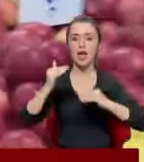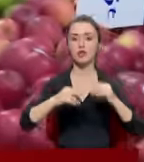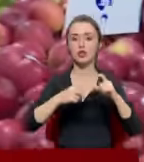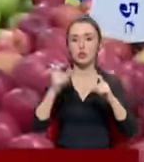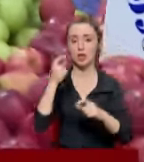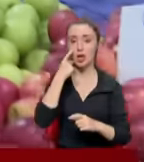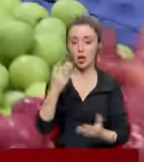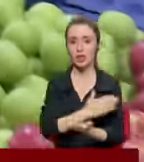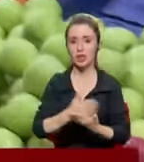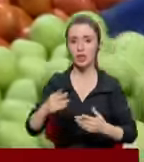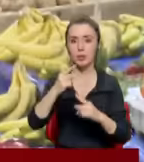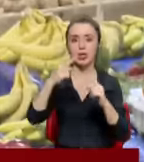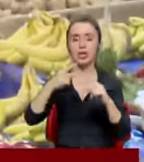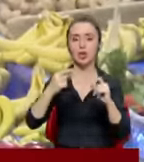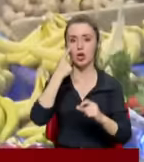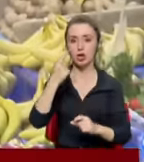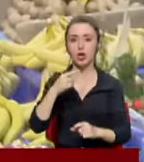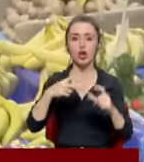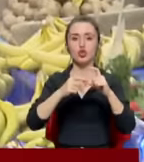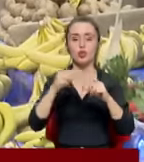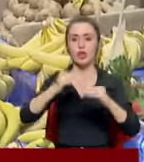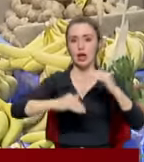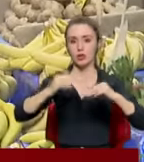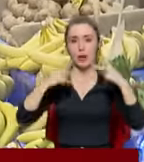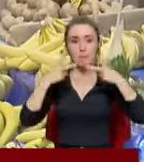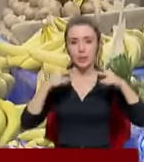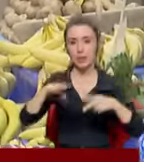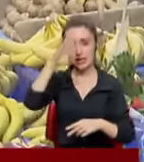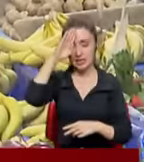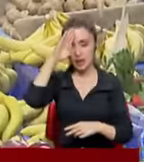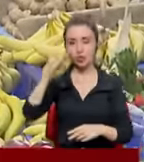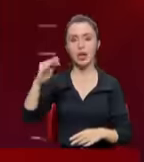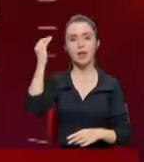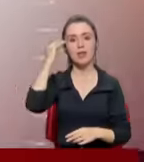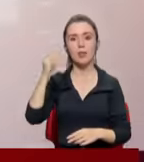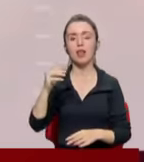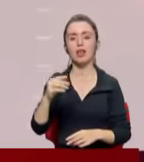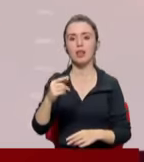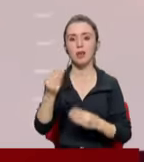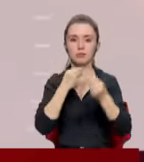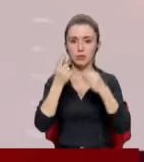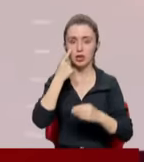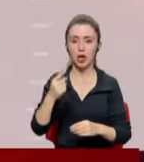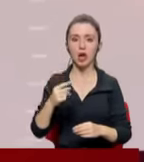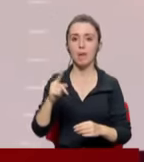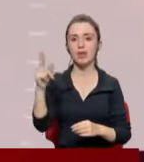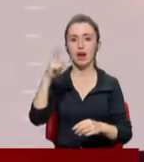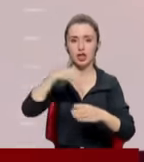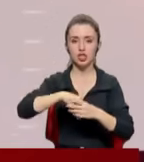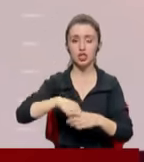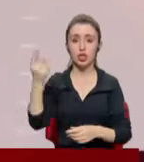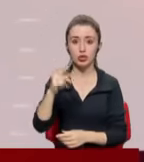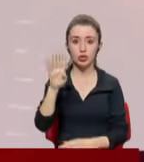şubatta da durmadı İTO İstanbul'da Şubat enflasyonu açıkladı İstanbul'da temel ihtiyaç gıda ocaktan şubata bir ayda